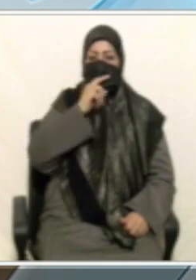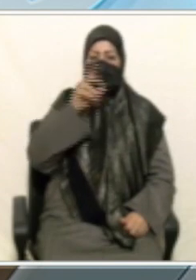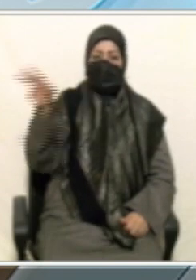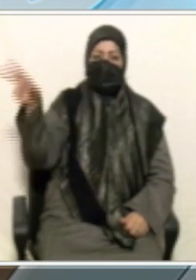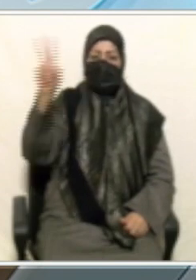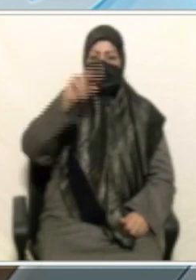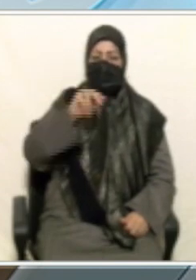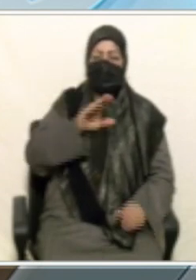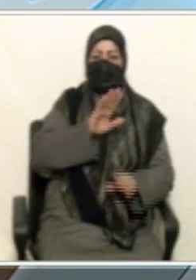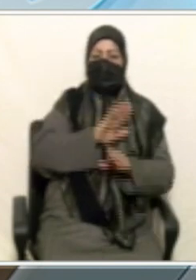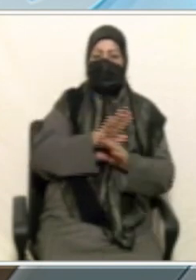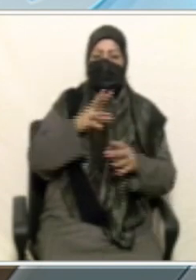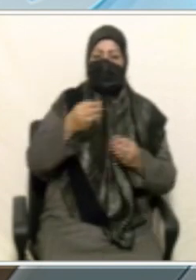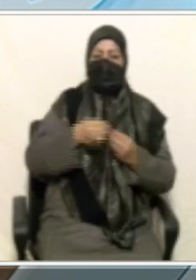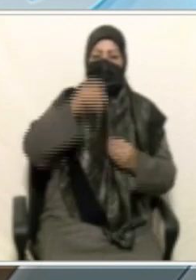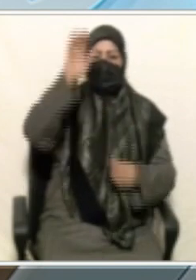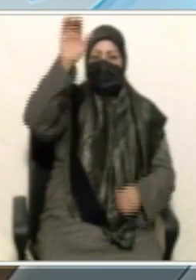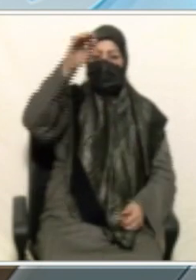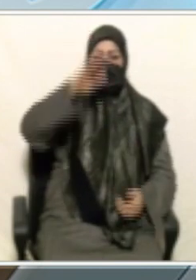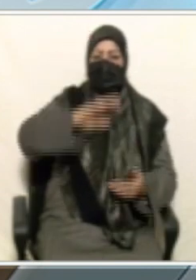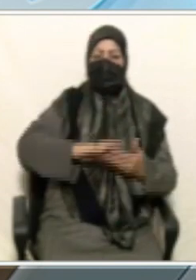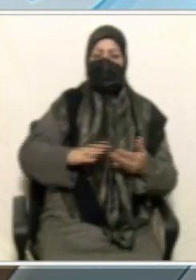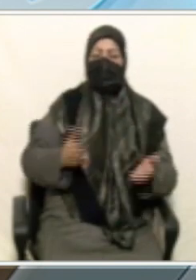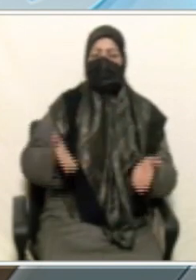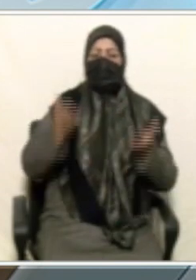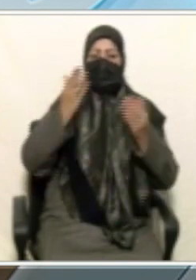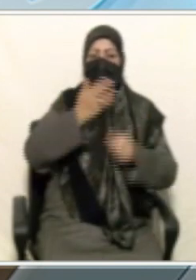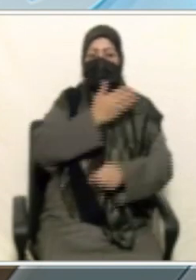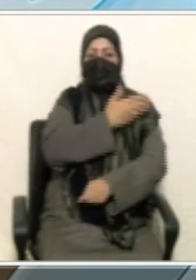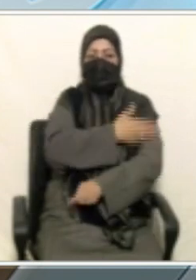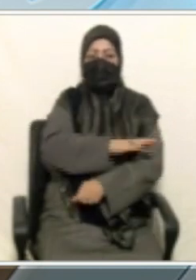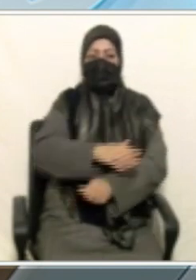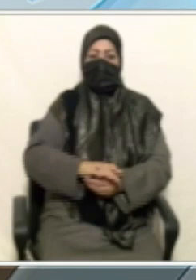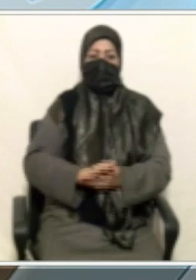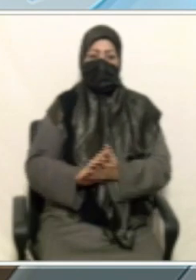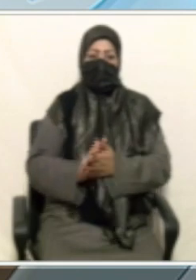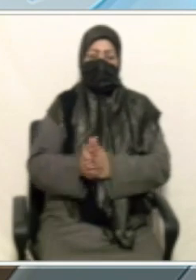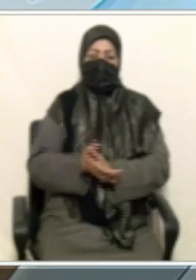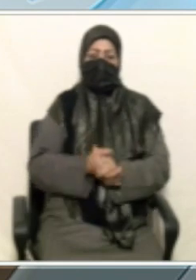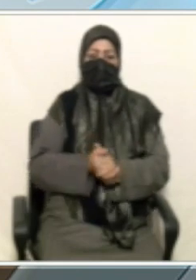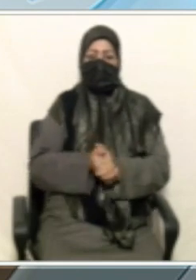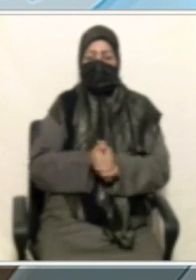نسأل الله العفو والعافية. هذا شذوذ وهذا نشاز،